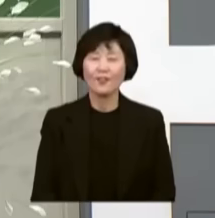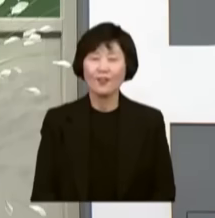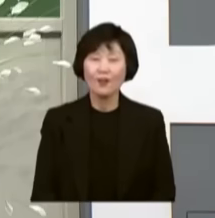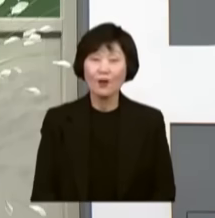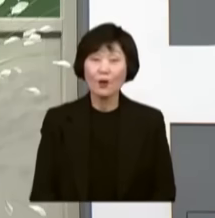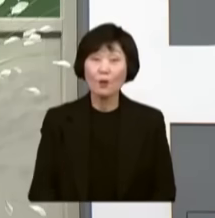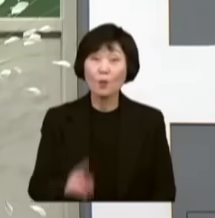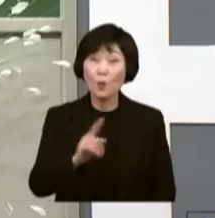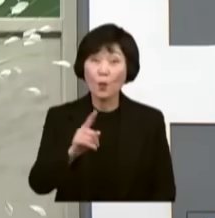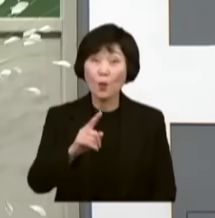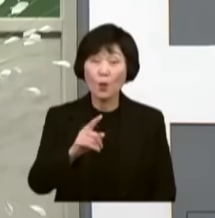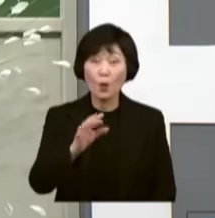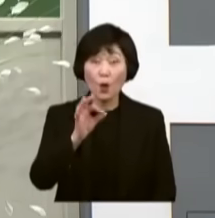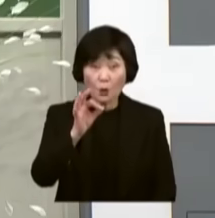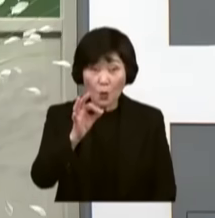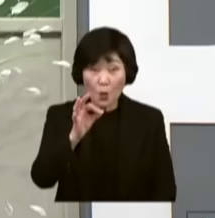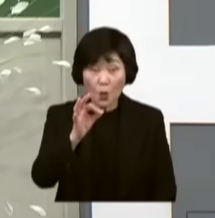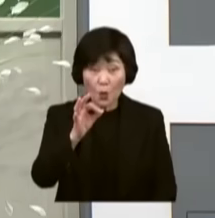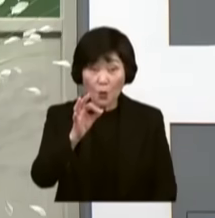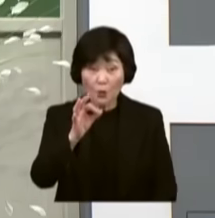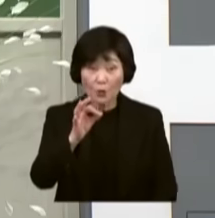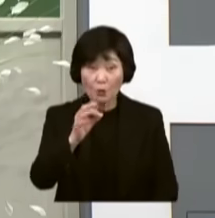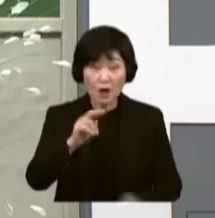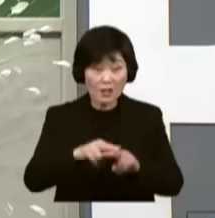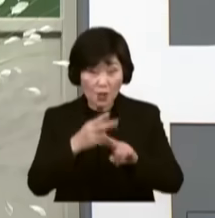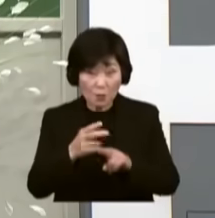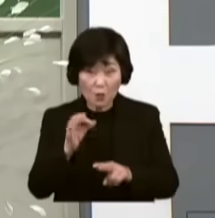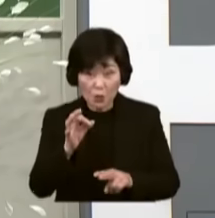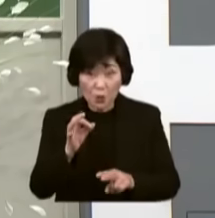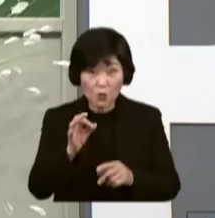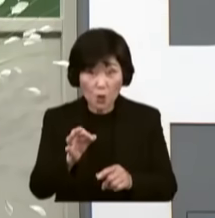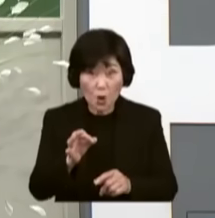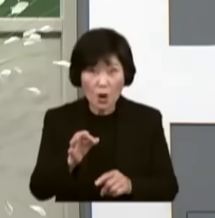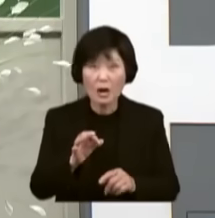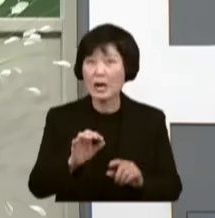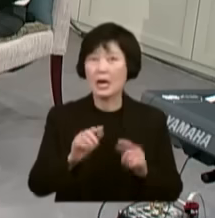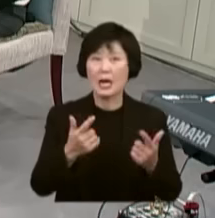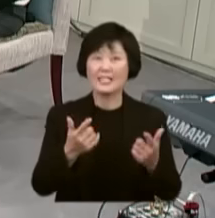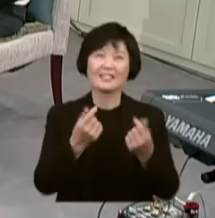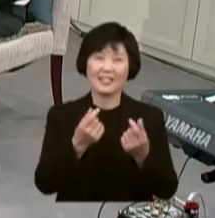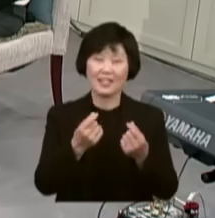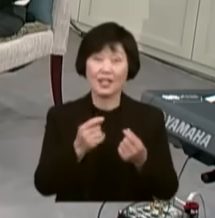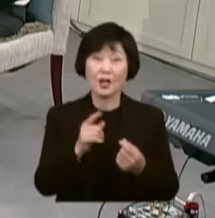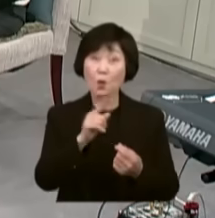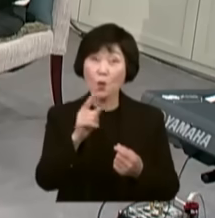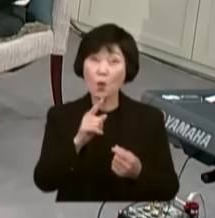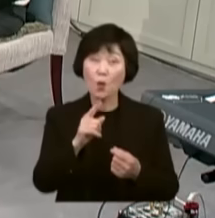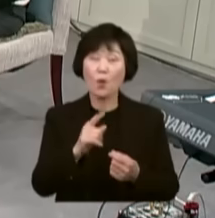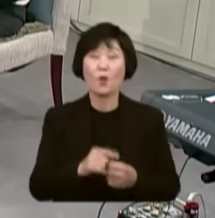이렇게 잘해준다고 아니야. 되는 게 아니잖아요. 그거 아닐 거예요. 그 아이들하고 뭐예요? 부모 사이에 좀 껄끄러운 돈도 한몫하긴